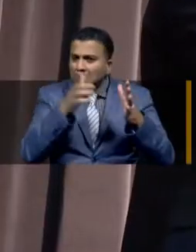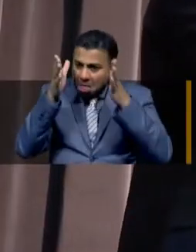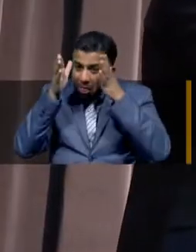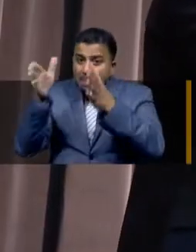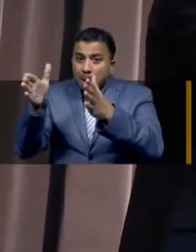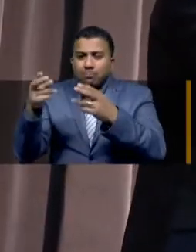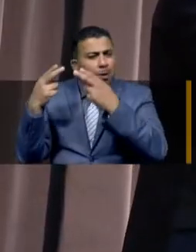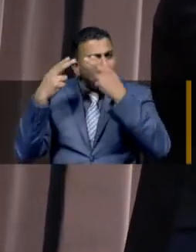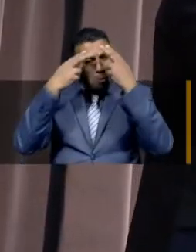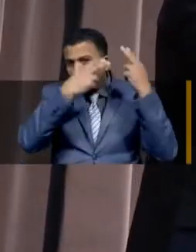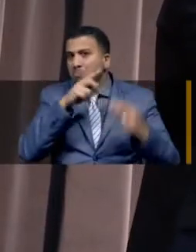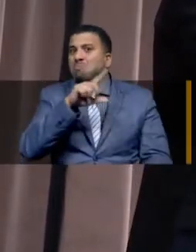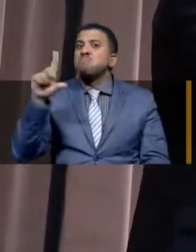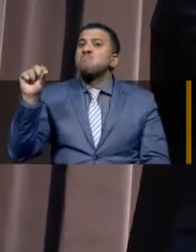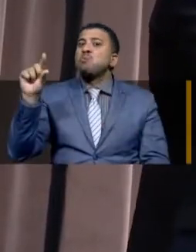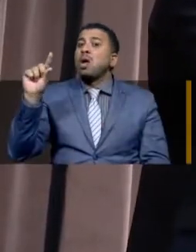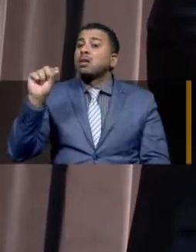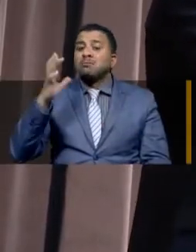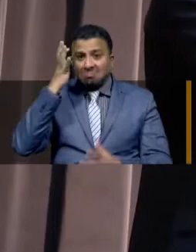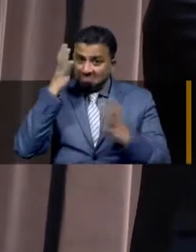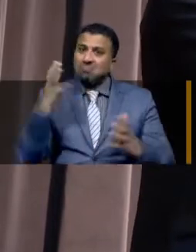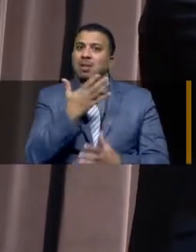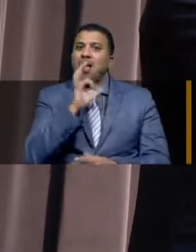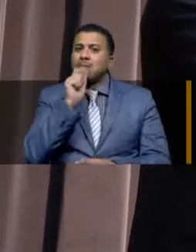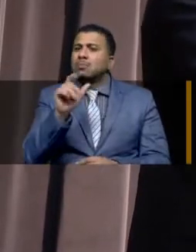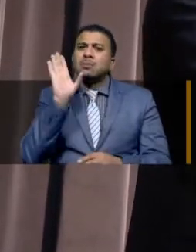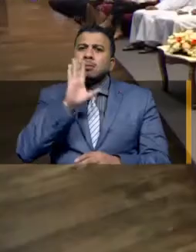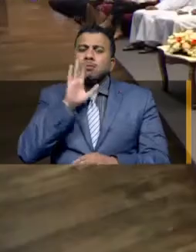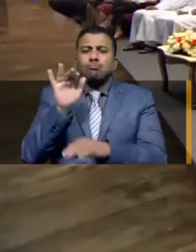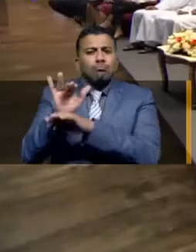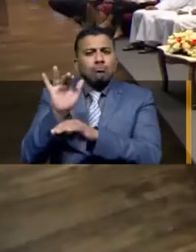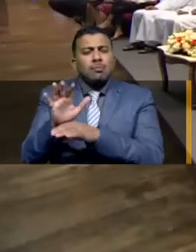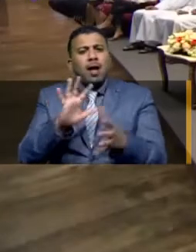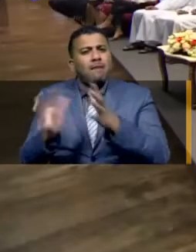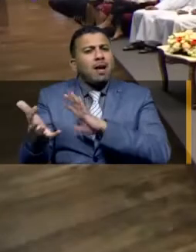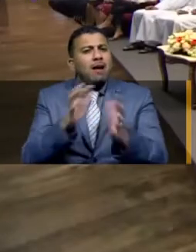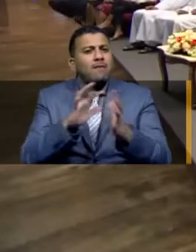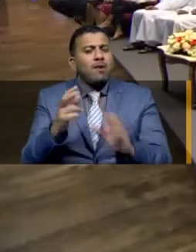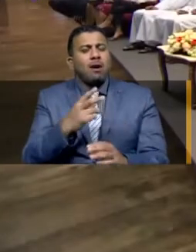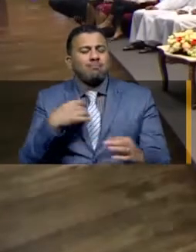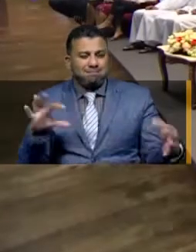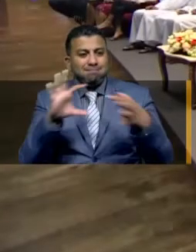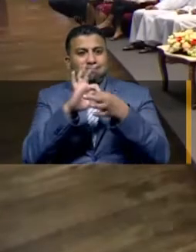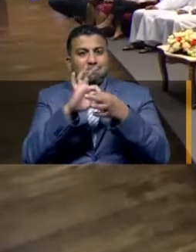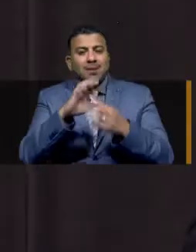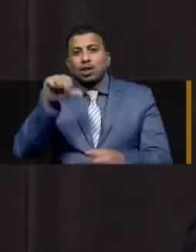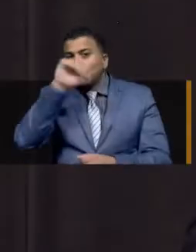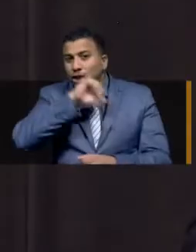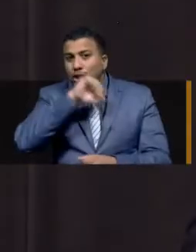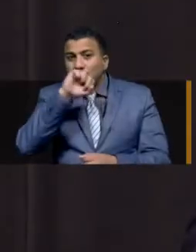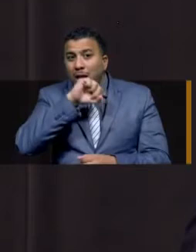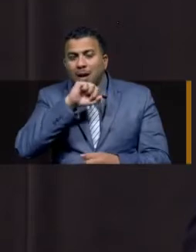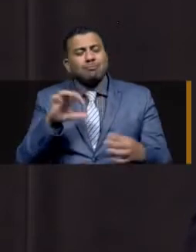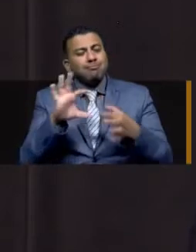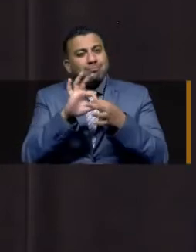سموه ورؤيته الثاقبة في أهمية تطوير أنظمة التعليم عبر التعاون المثمر بين حكومة ولاية فيكتوريا